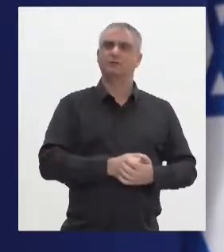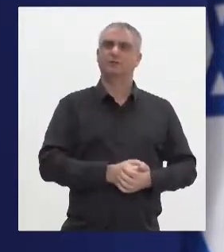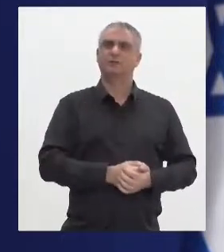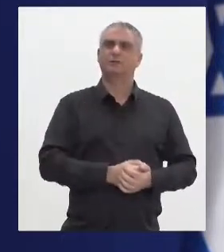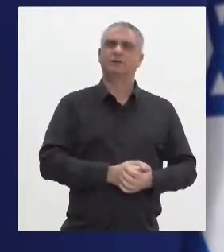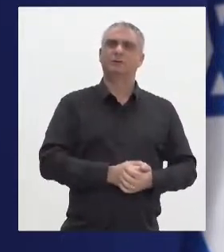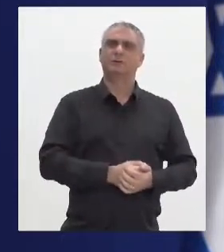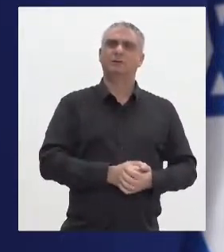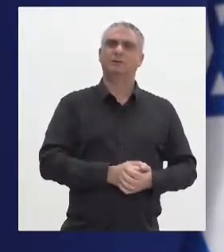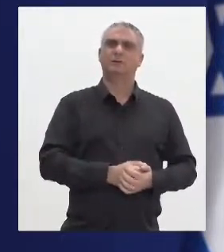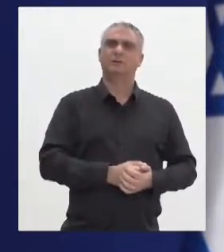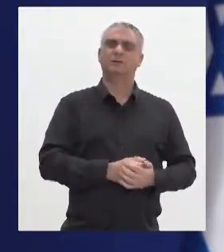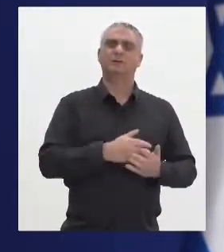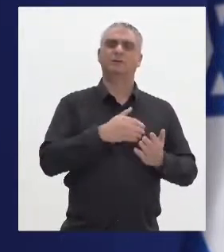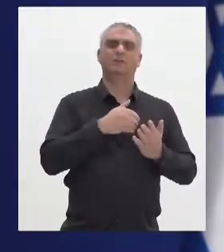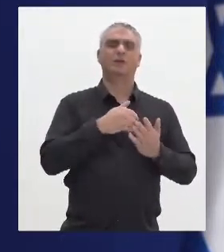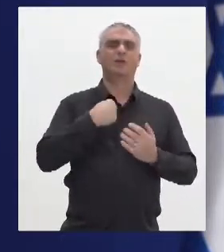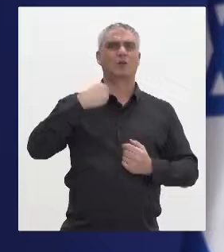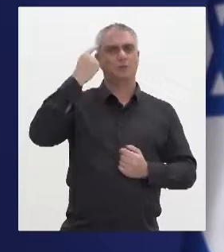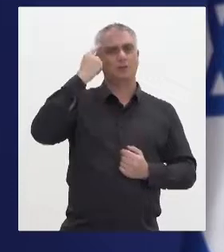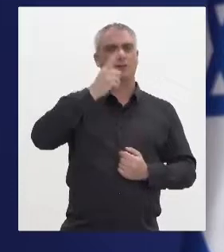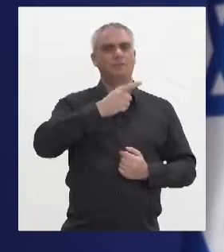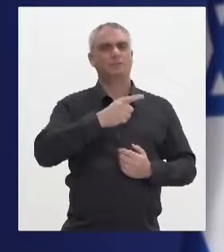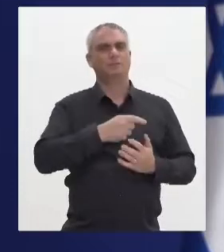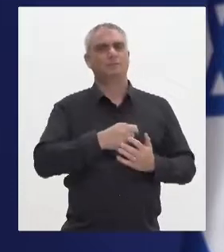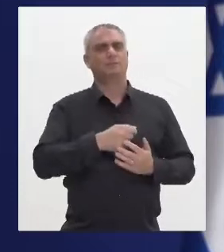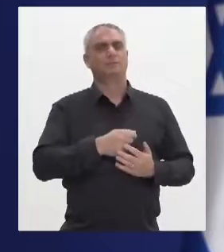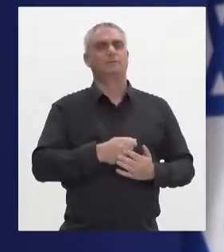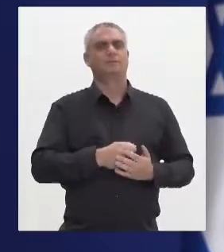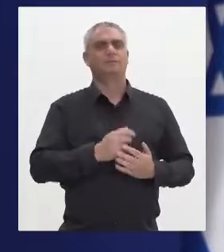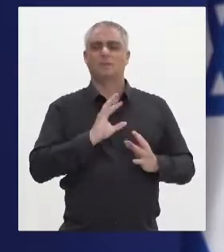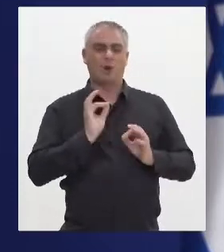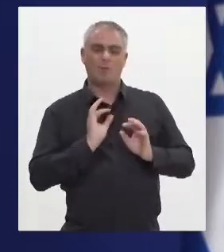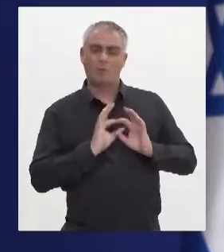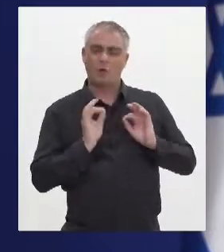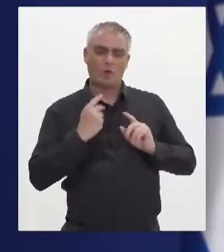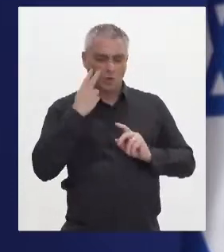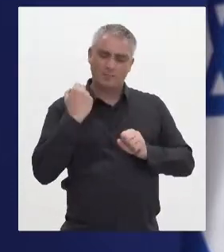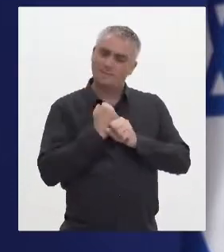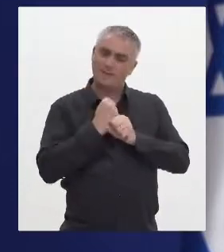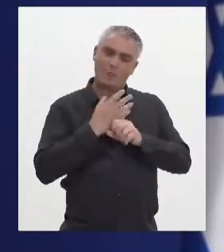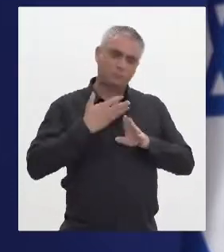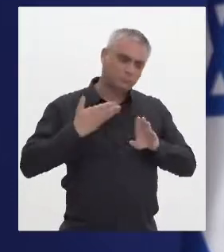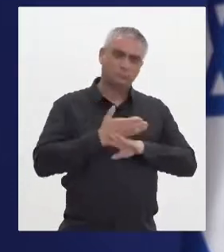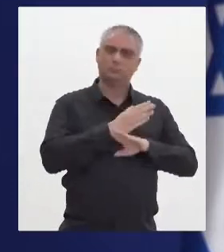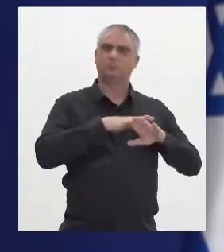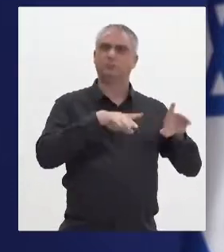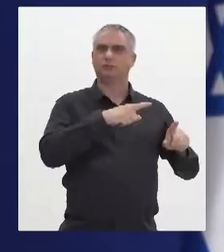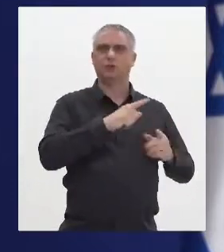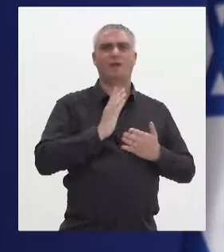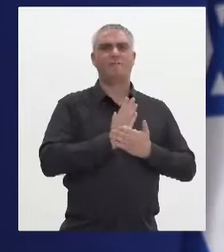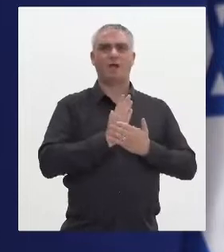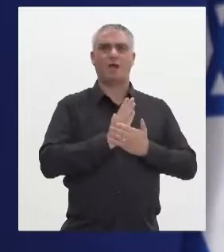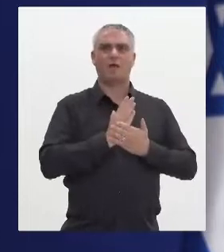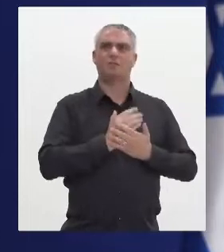ברפיח ובהמשך לזה אנחנו מבינים שקיימות תוכניות לפעולה ברפיח למה עדיין לא ראינו פעולות בשטח כמו חלוקת כרוזים והכנה לפינוי